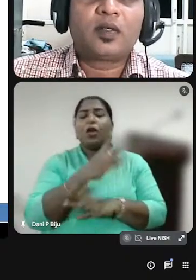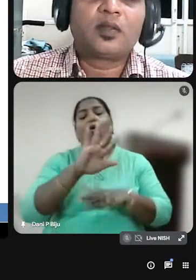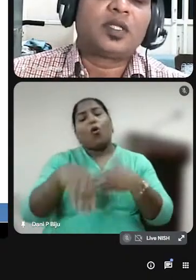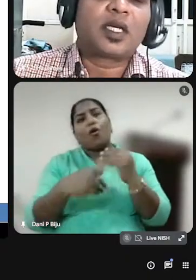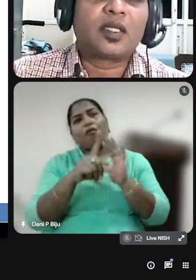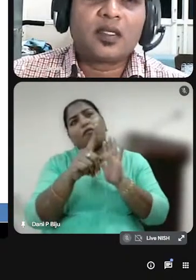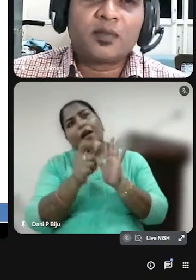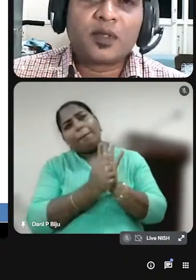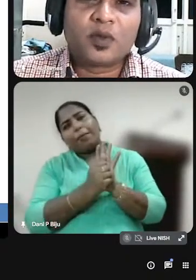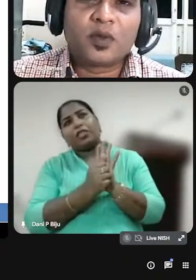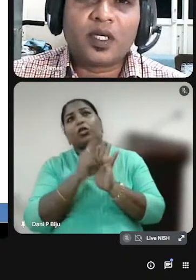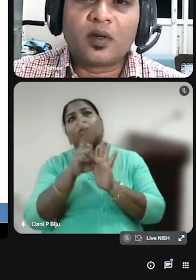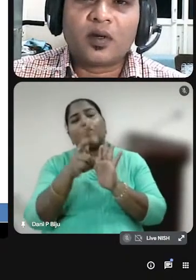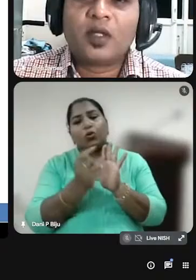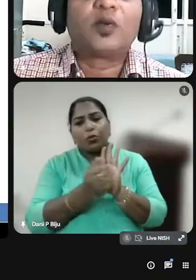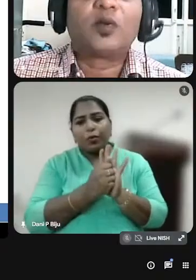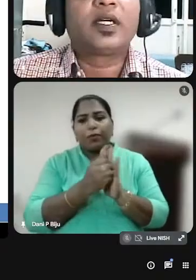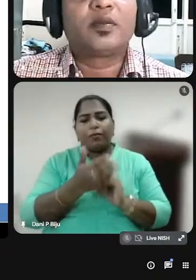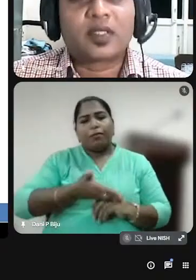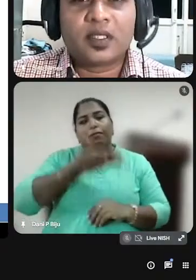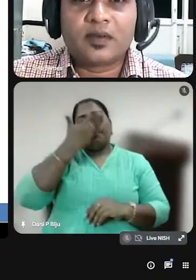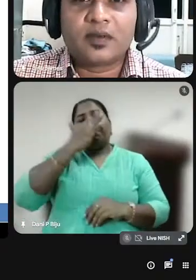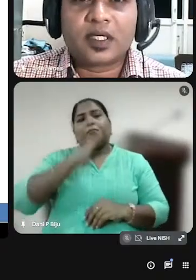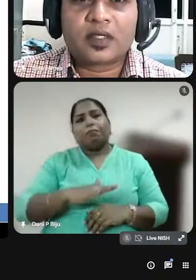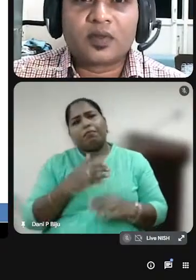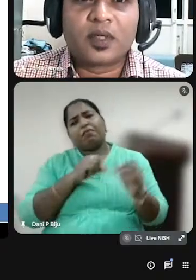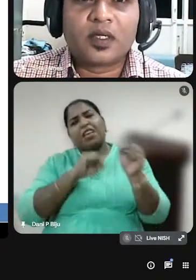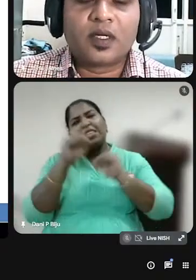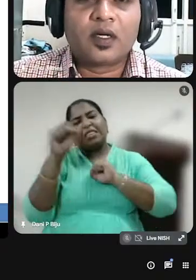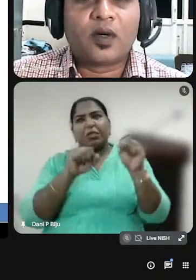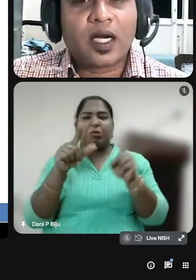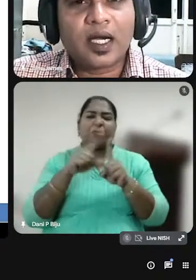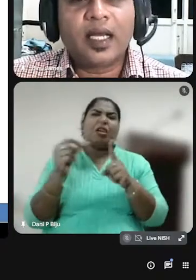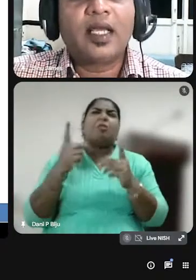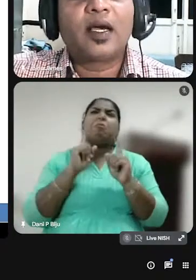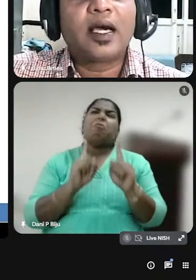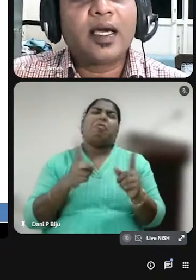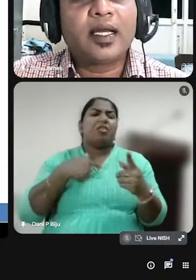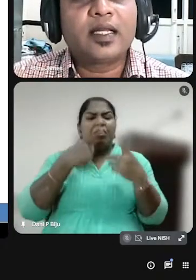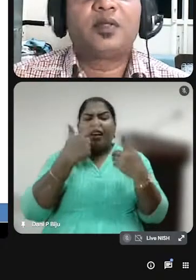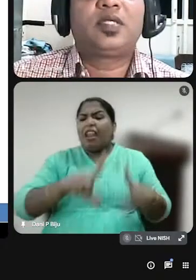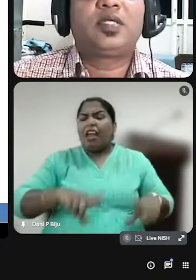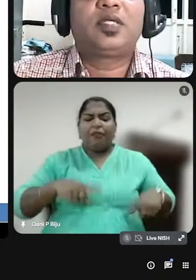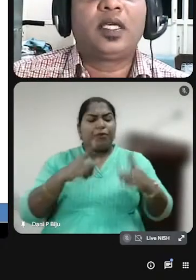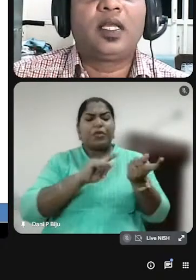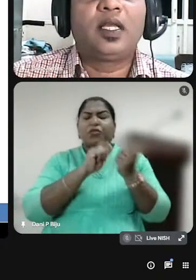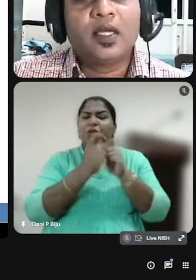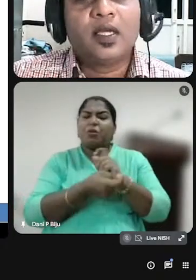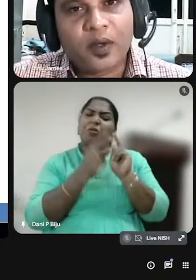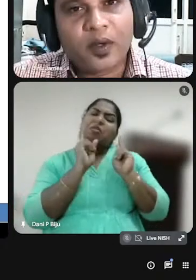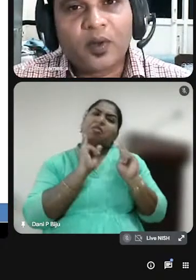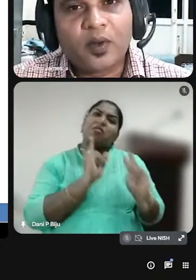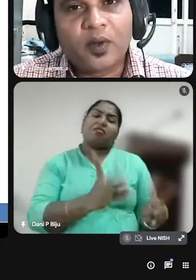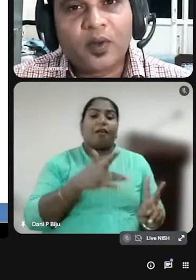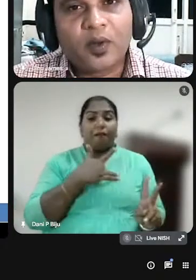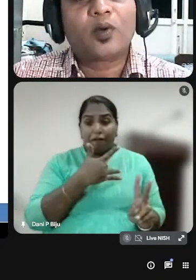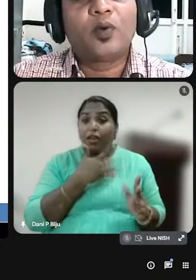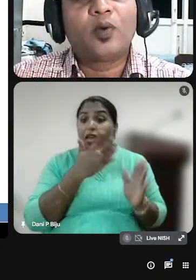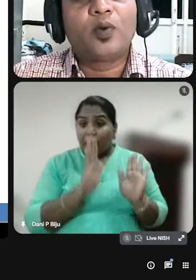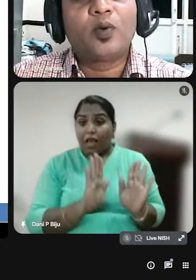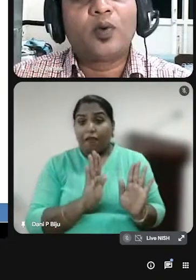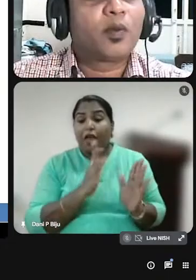ട്രീറ്റ് ചെയ്തുകൊണ്ട് ഇത്രയും നാളൊന്നും നോക്കിയിട്ട് പ്രത്യേകിച്ച് വ്യത്യാസമൊന്നും വരുന്നില്ലല്ലോ, അങ്ങനത്തെ ഒരു ചിന്തയിലേക്ക്